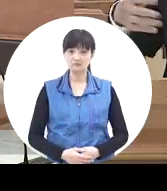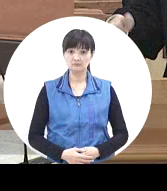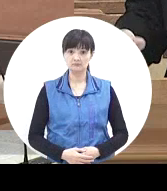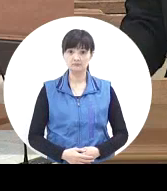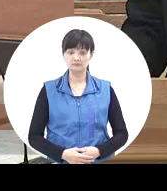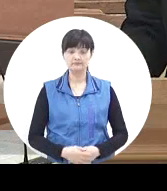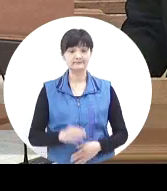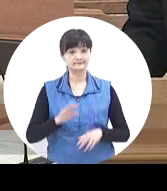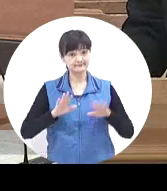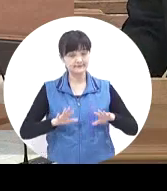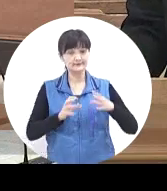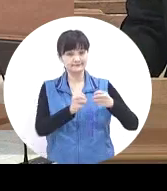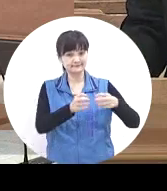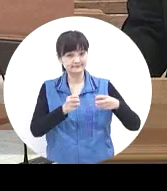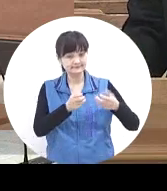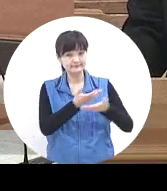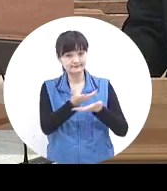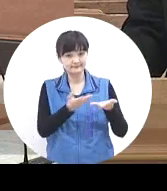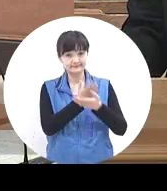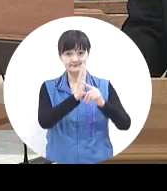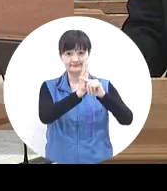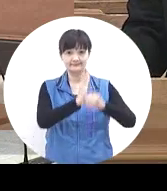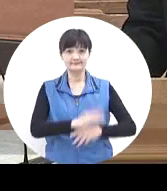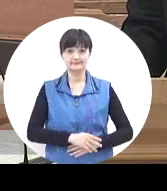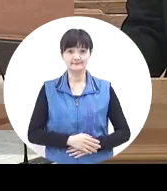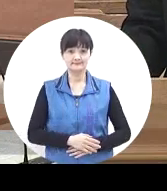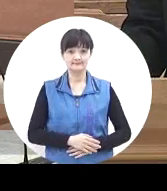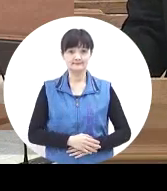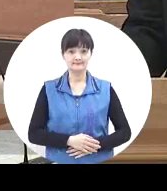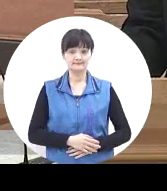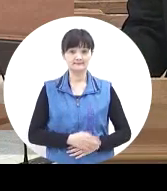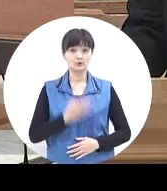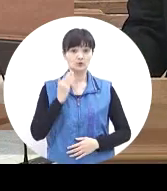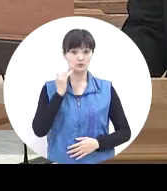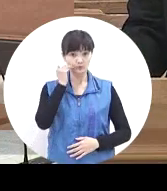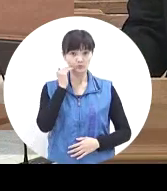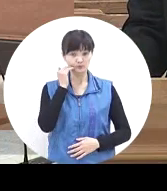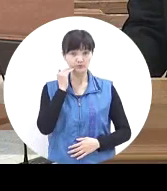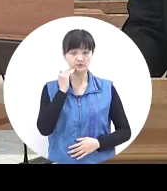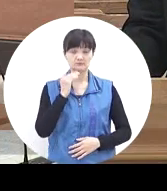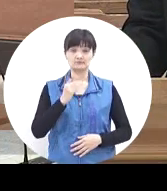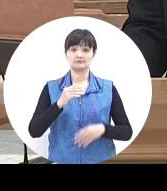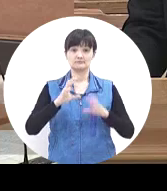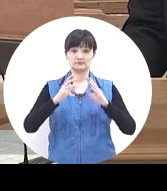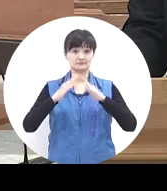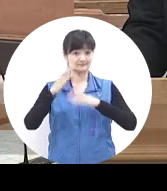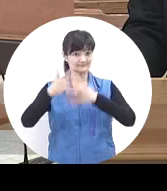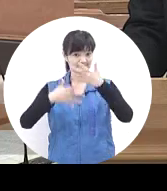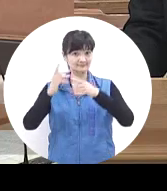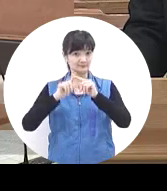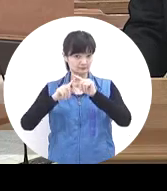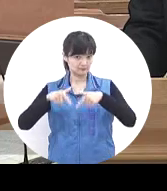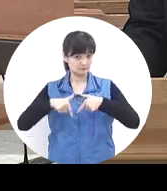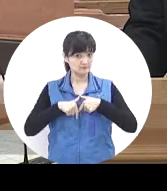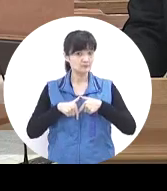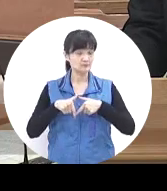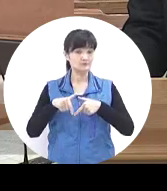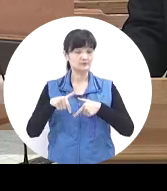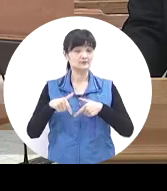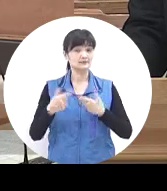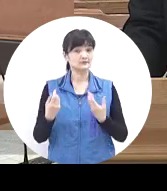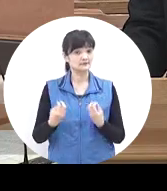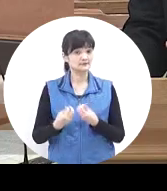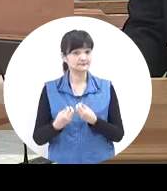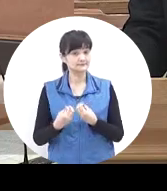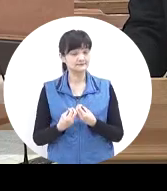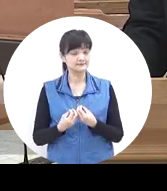还在沟通当中了。那当然，如果为了让国家电影中心照他们的方式来走，